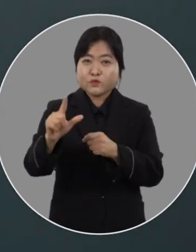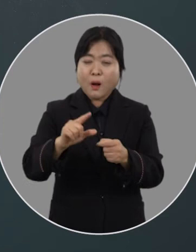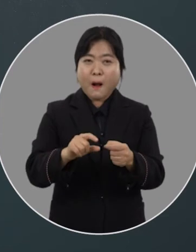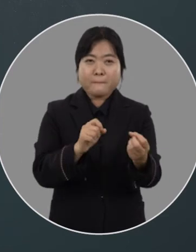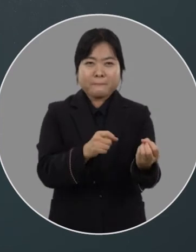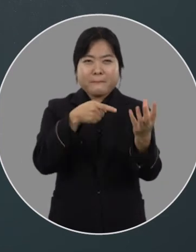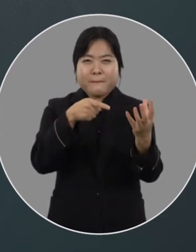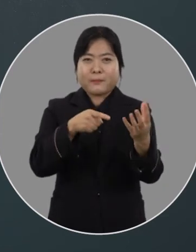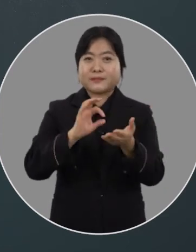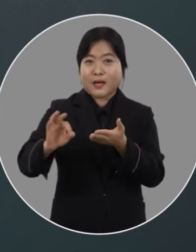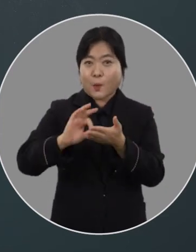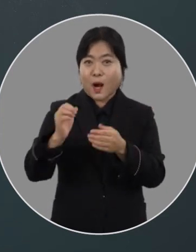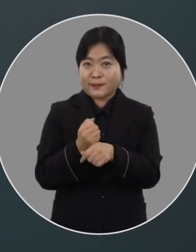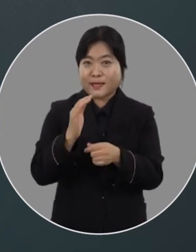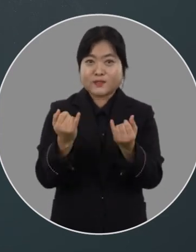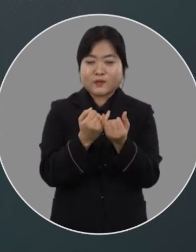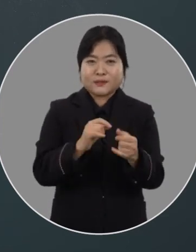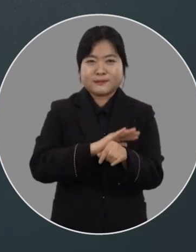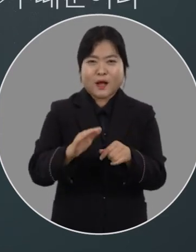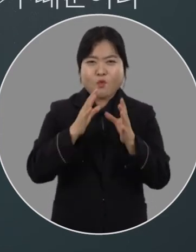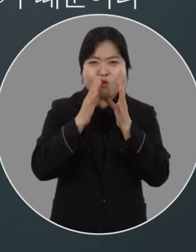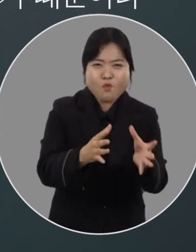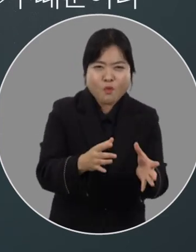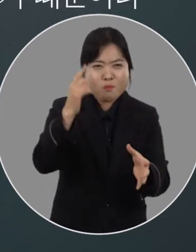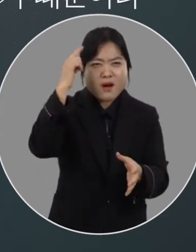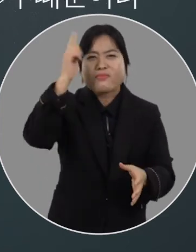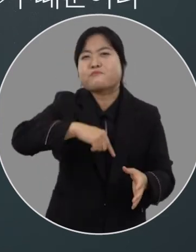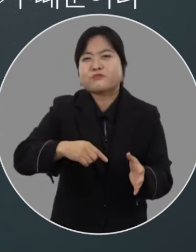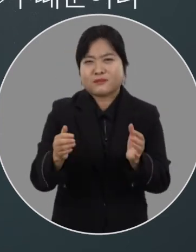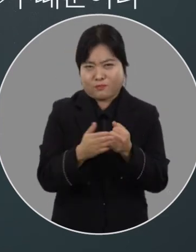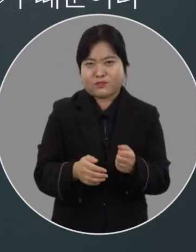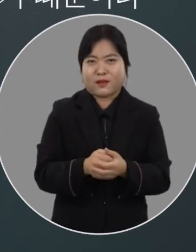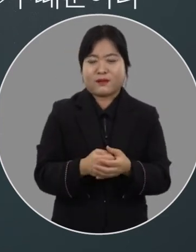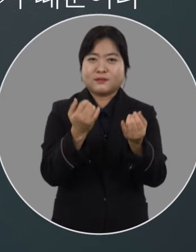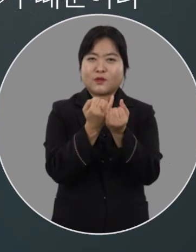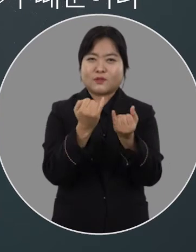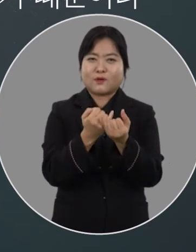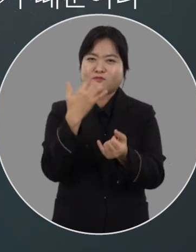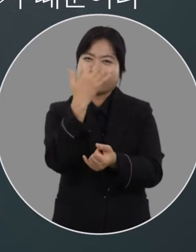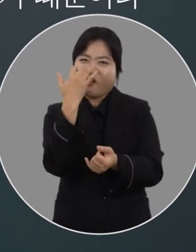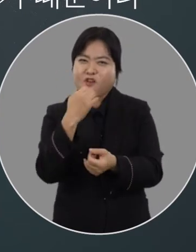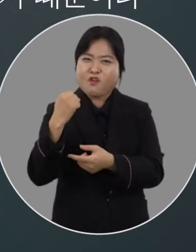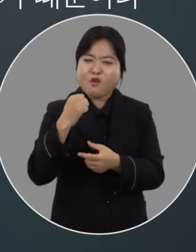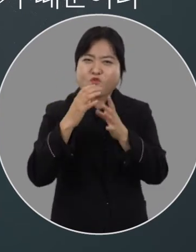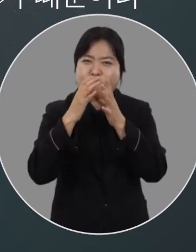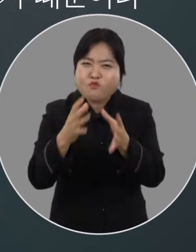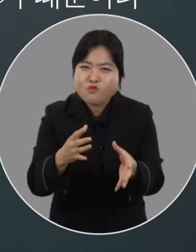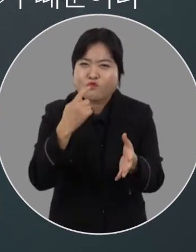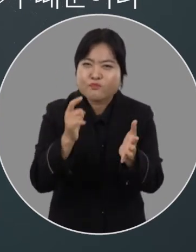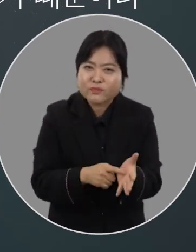마법을 사용하는데 왜냐하면 여성은 잘 속아 넘어가고 머리가 나쁘기 때문이다. 여성은 정욕에 취약하기 때문에 유혹에